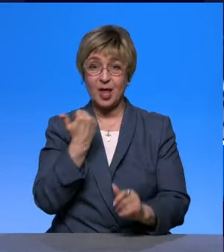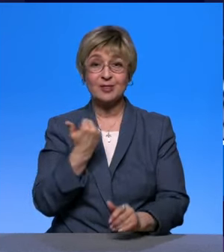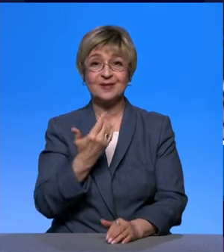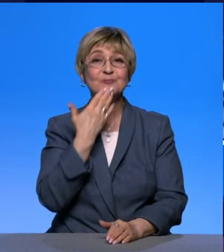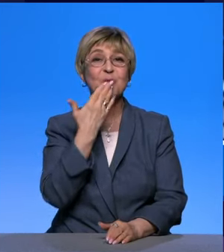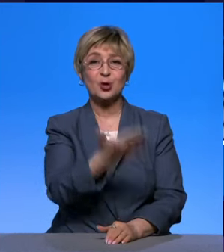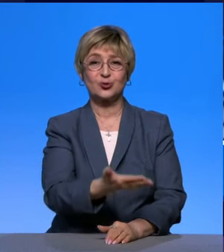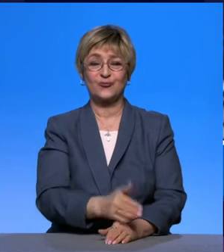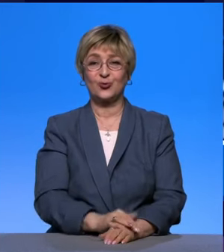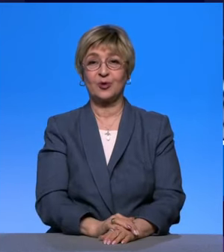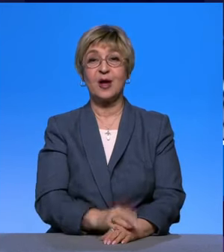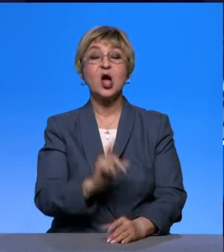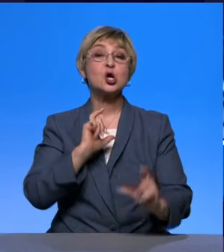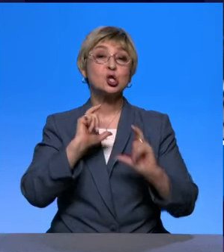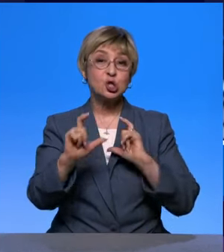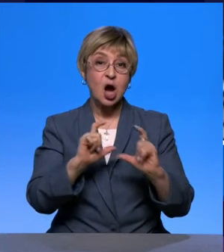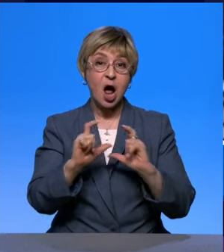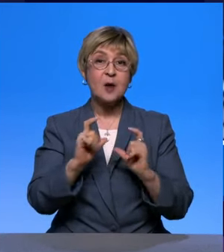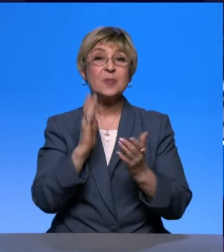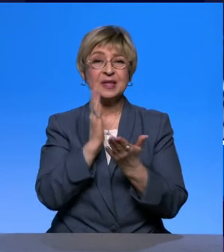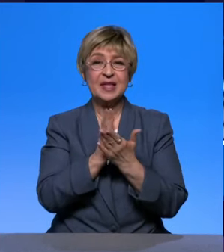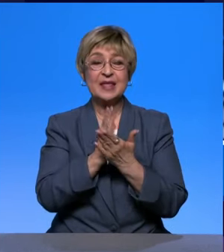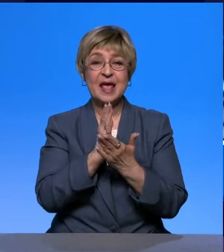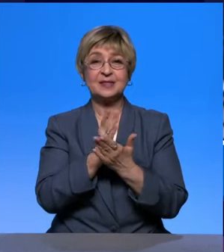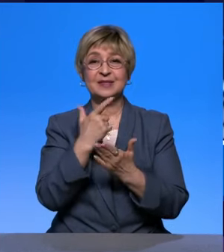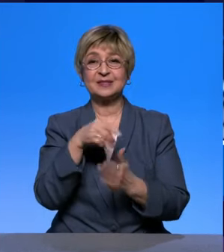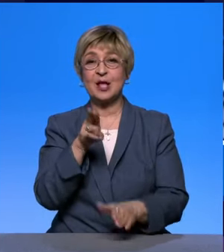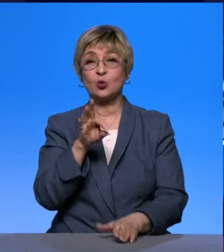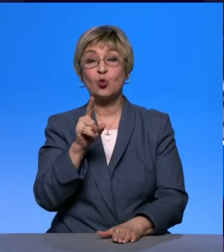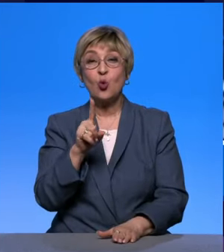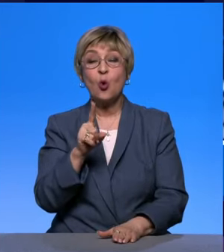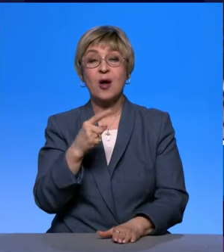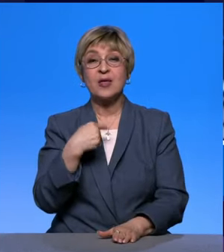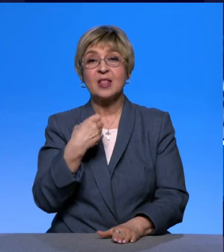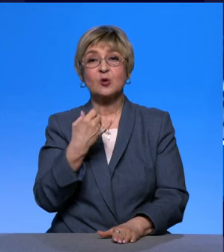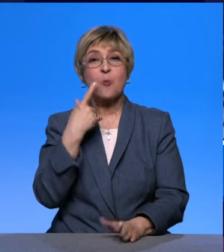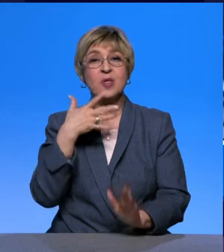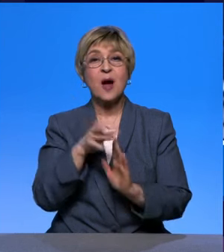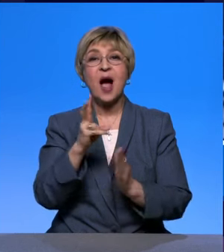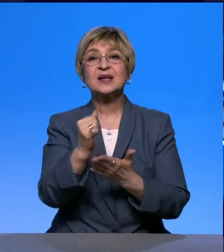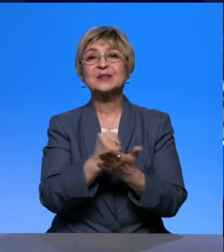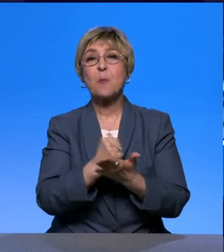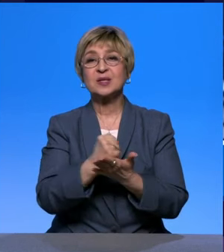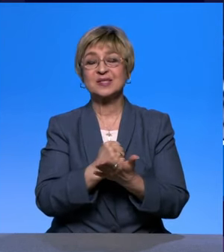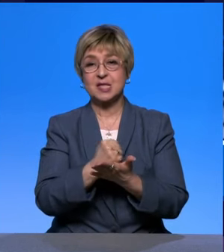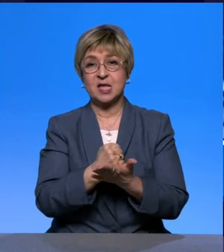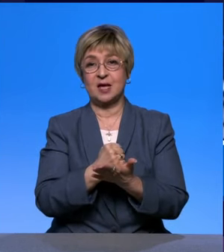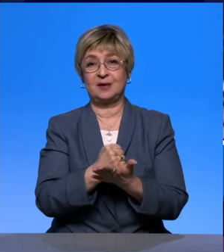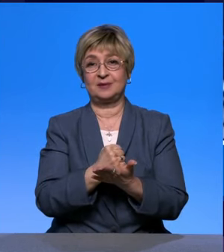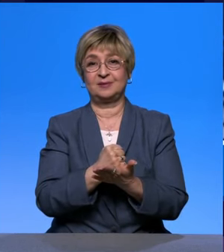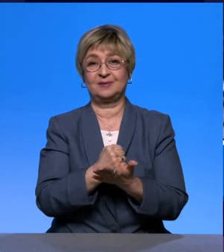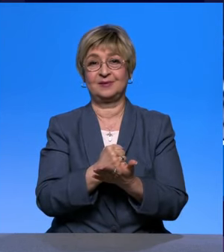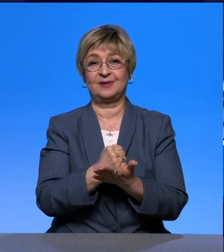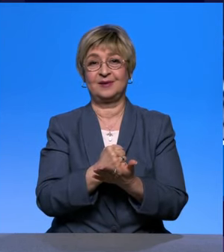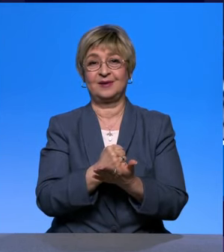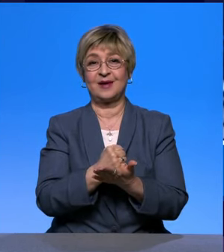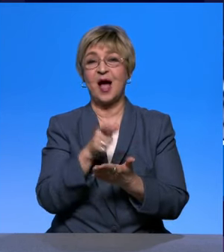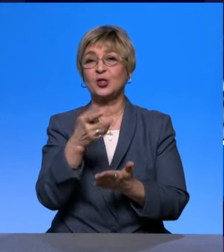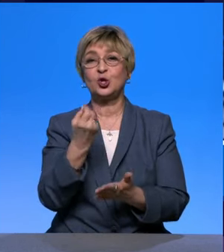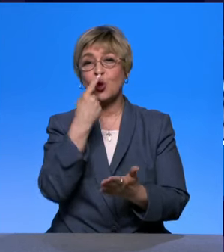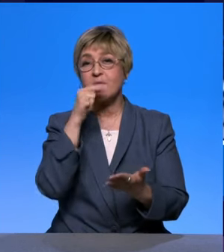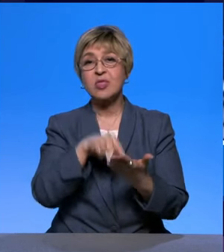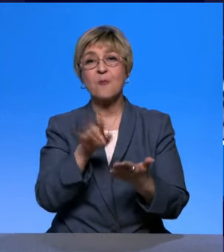самом деле, шахматы там где-то фигурировали, но, насколько я понимаю, они как запасные, что ли, идут. Они еще не попали